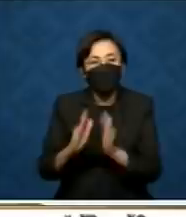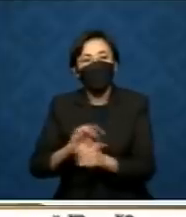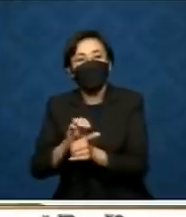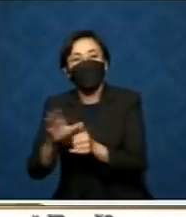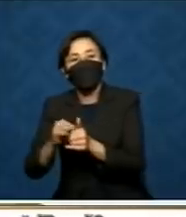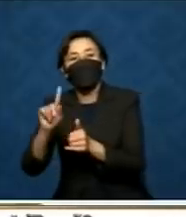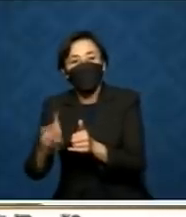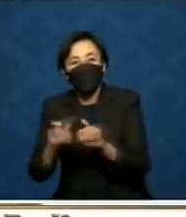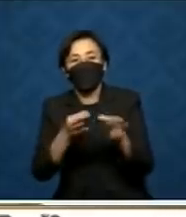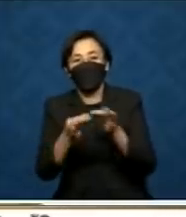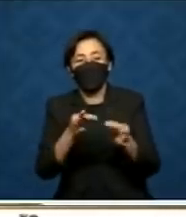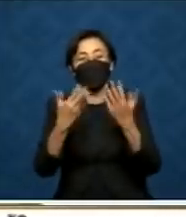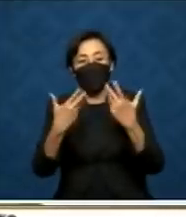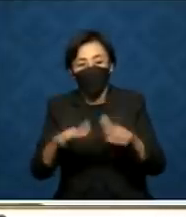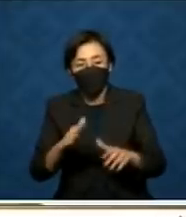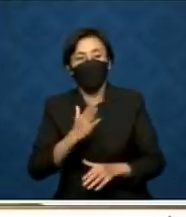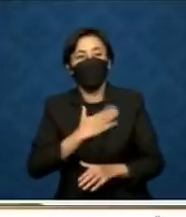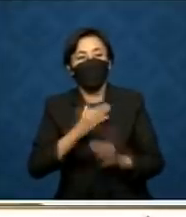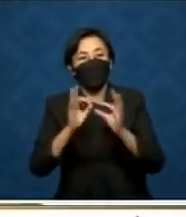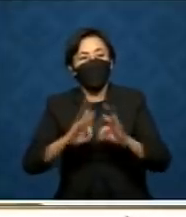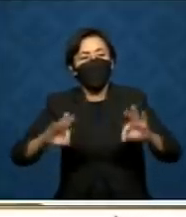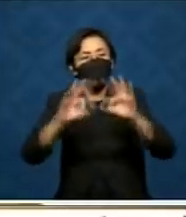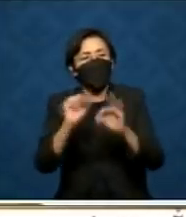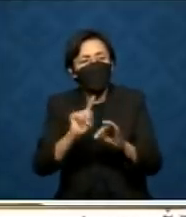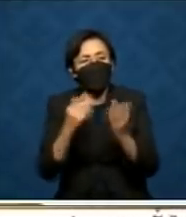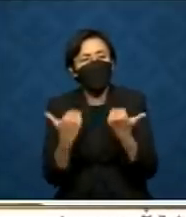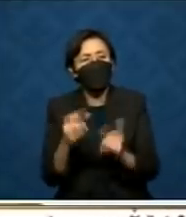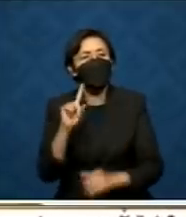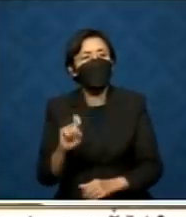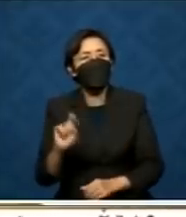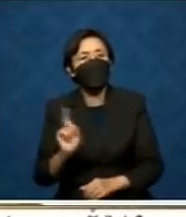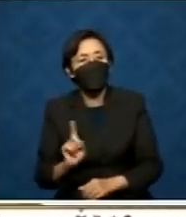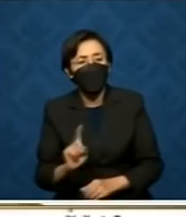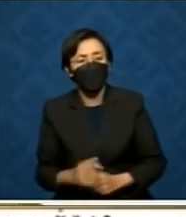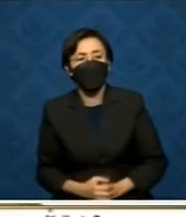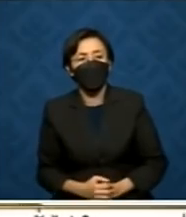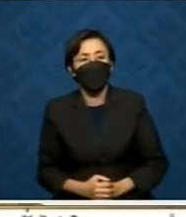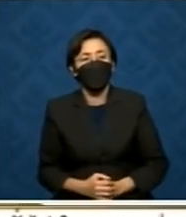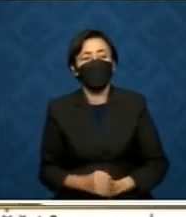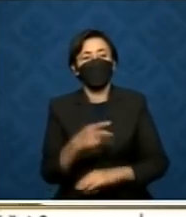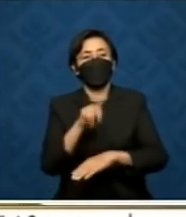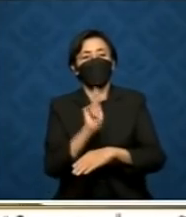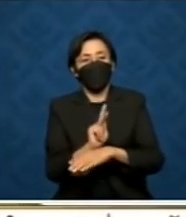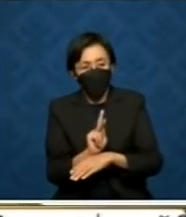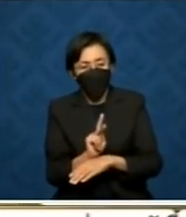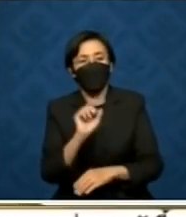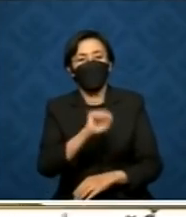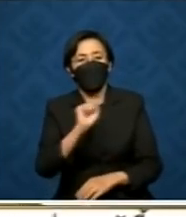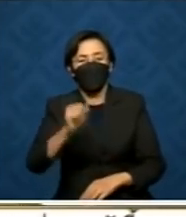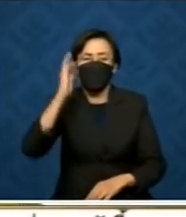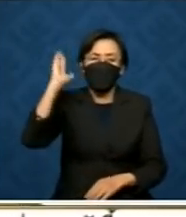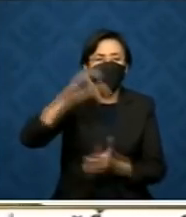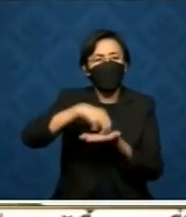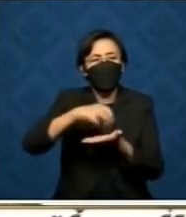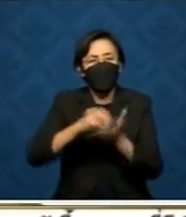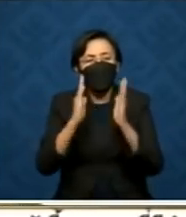นี้จะให้สำคัญที่สุดก็คือเขาตายยังไงวันนี้แต่ท่านประธานครับเพื่อนสมาชิกได้บรรยาย